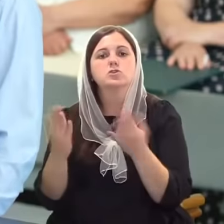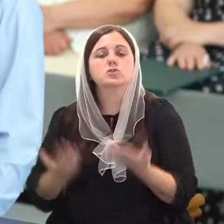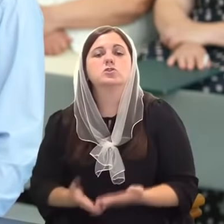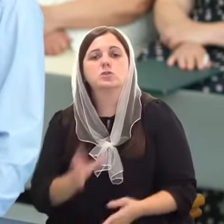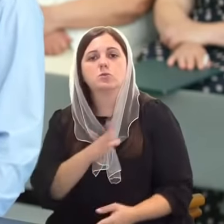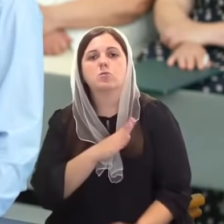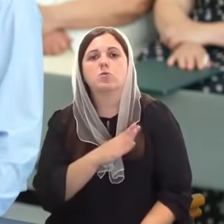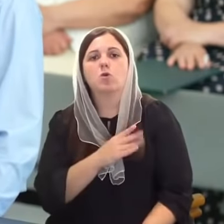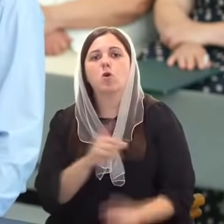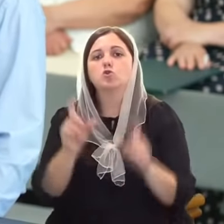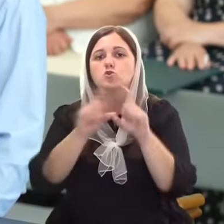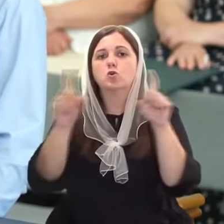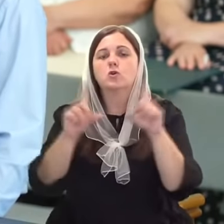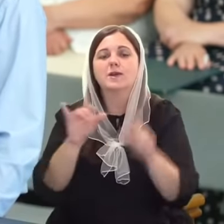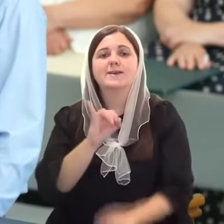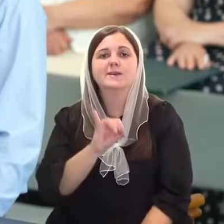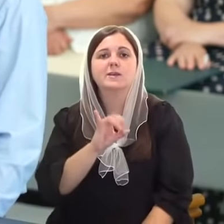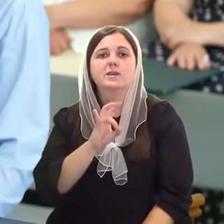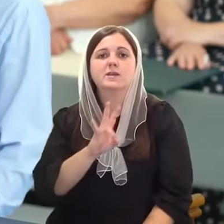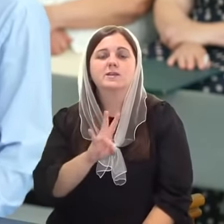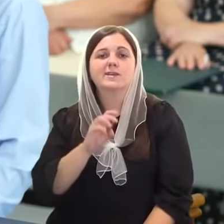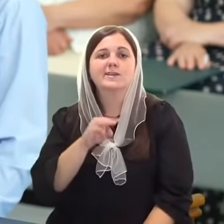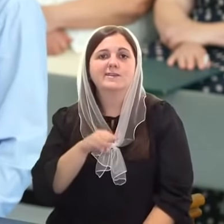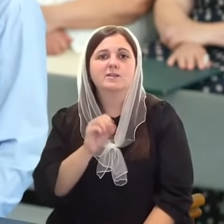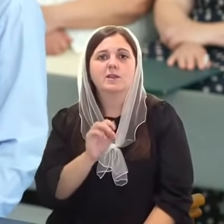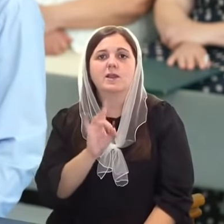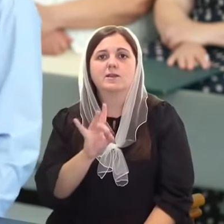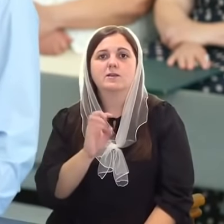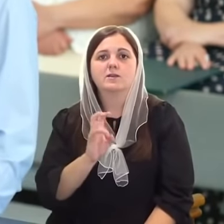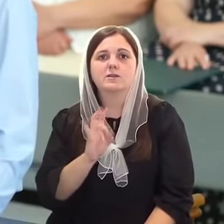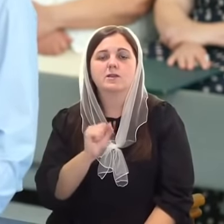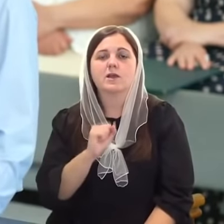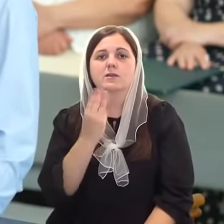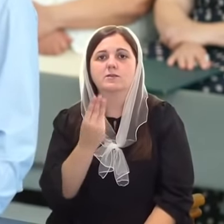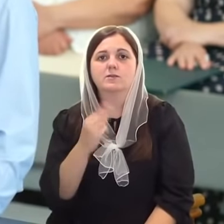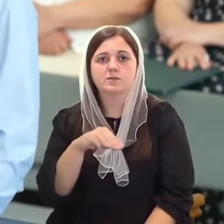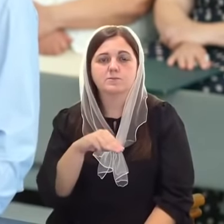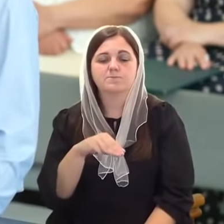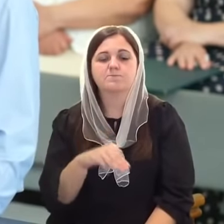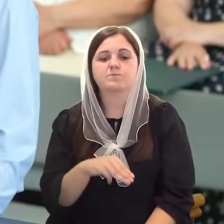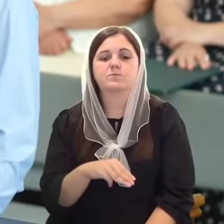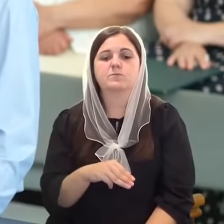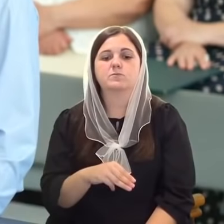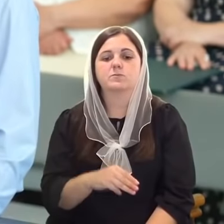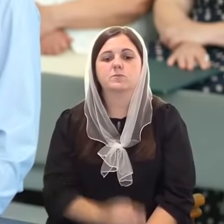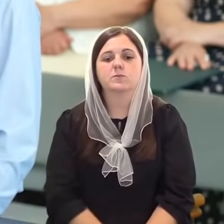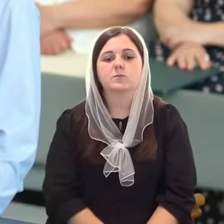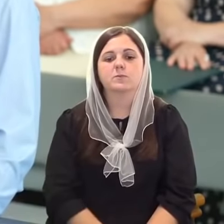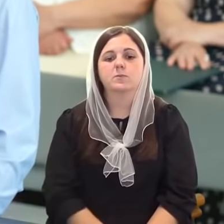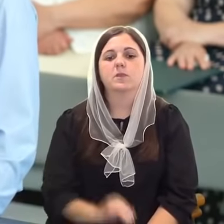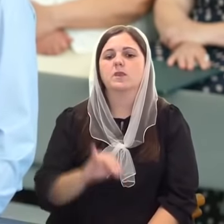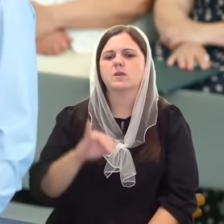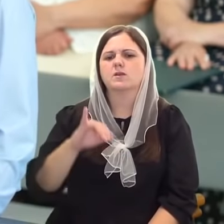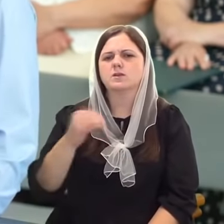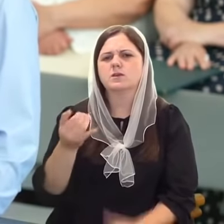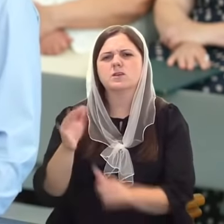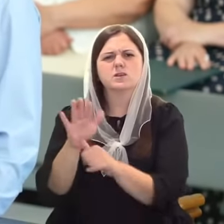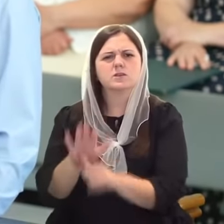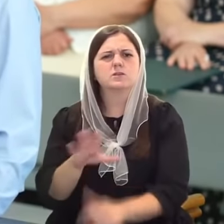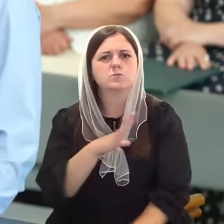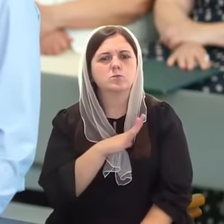было совсем не сладко. И даже хуже, нежели в детском садике. Над нами, надо